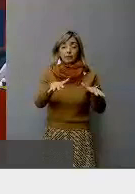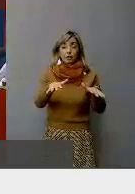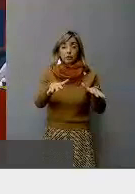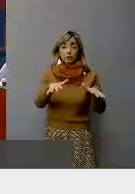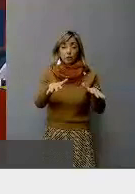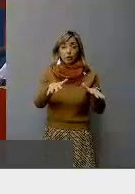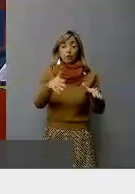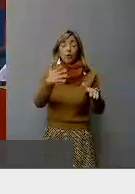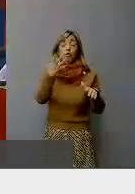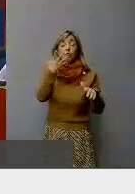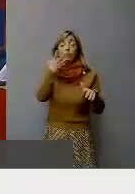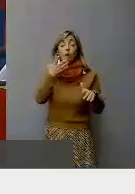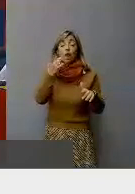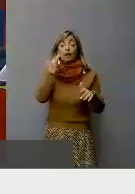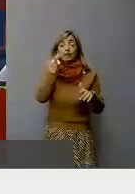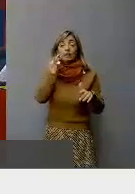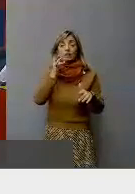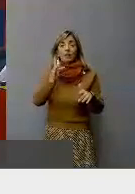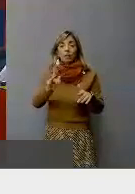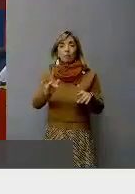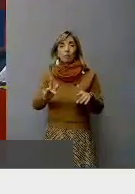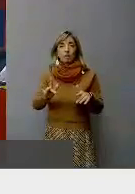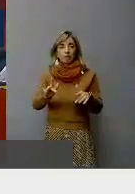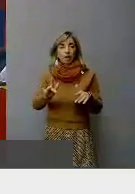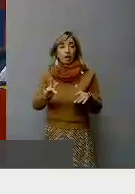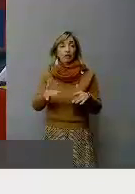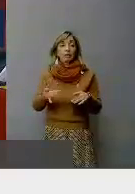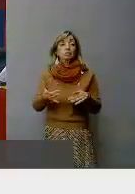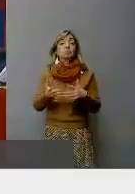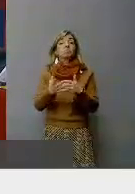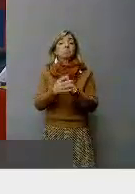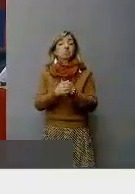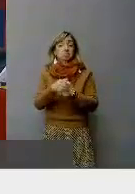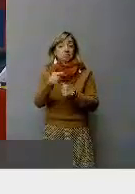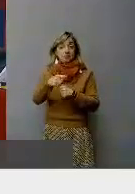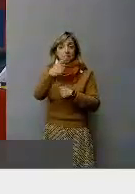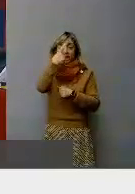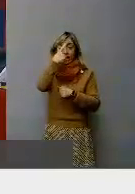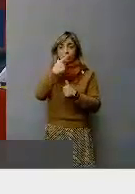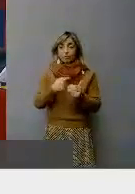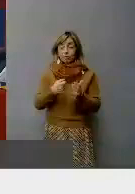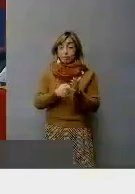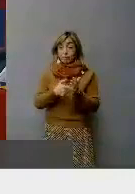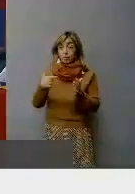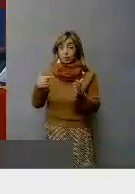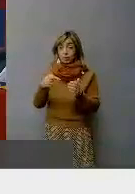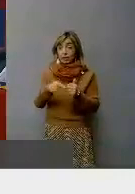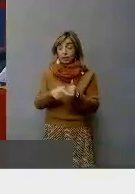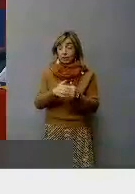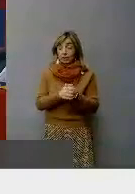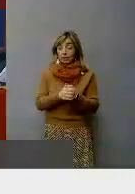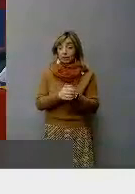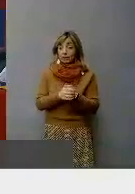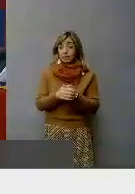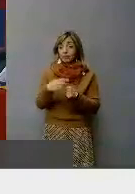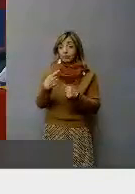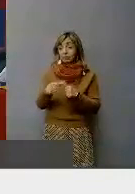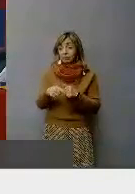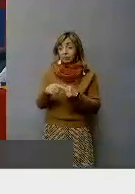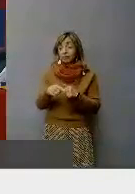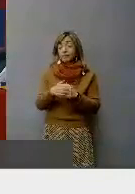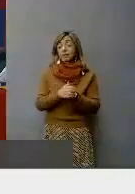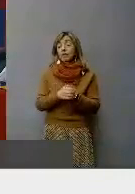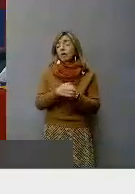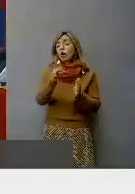molto importante quindi quello che vorrei fare con questo ordine del giorno a riportare diciamo il problema